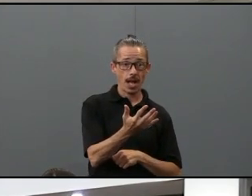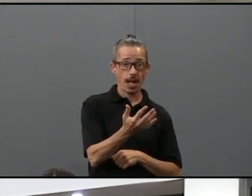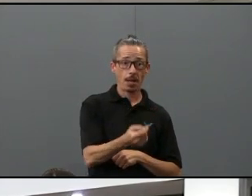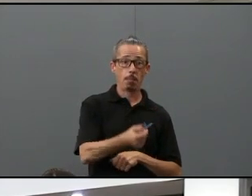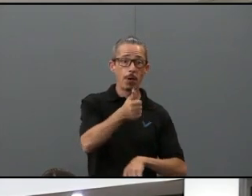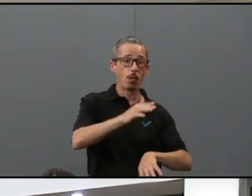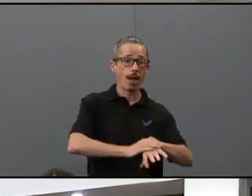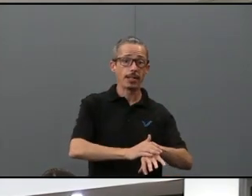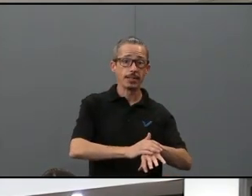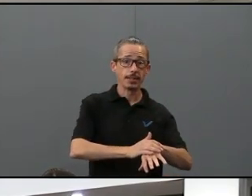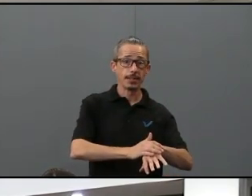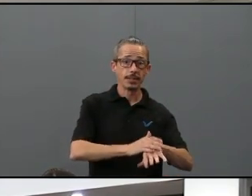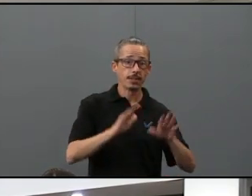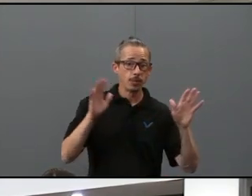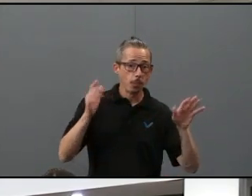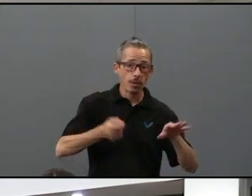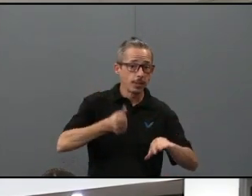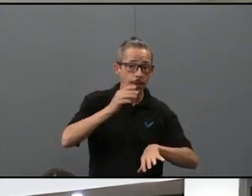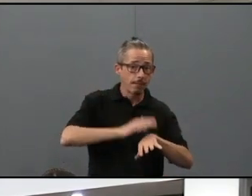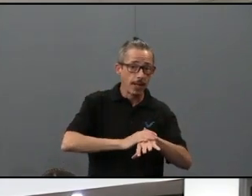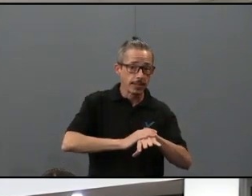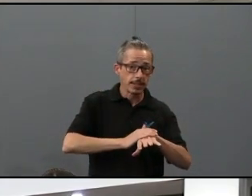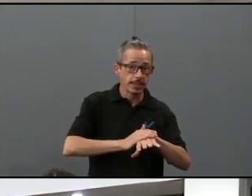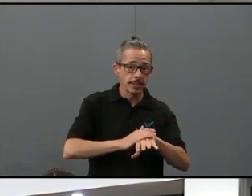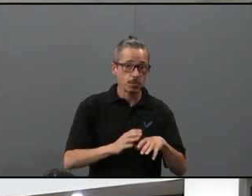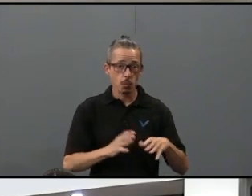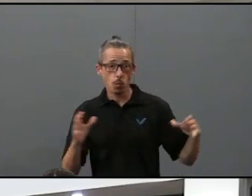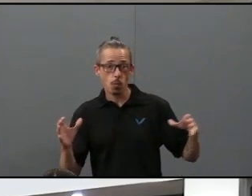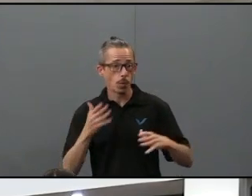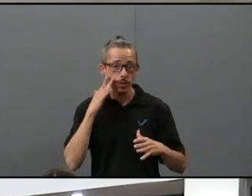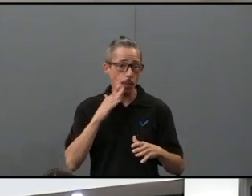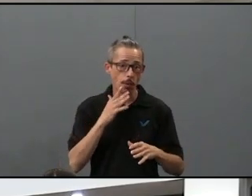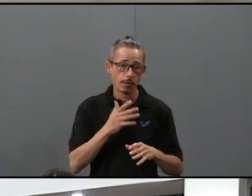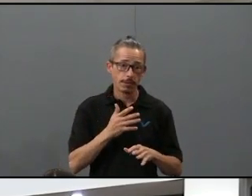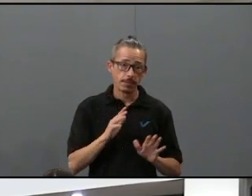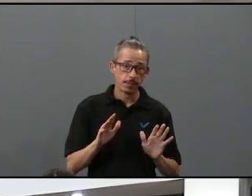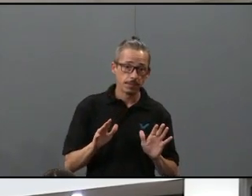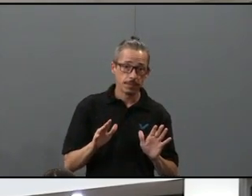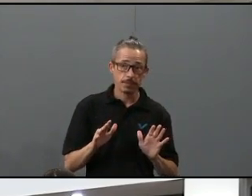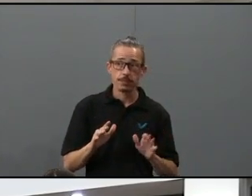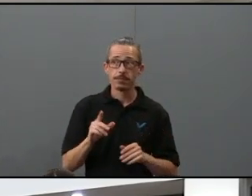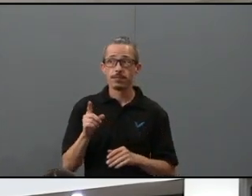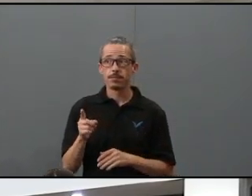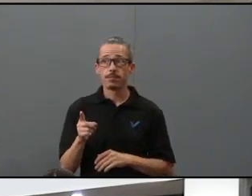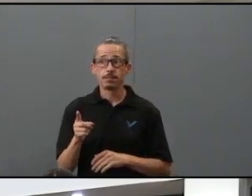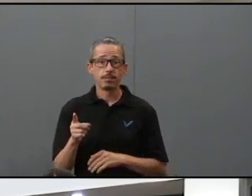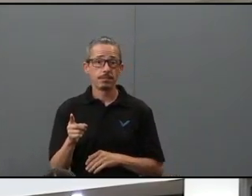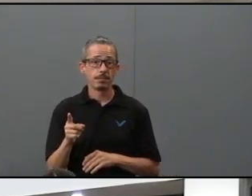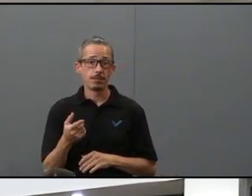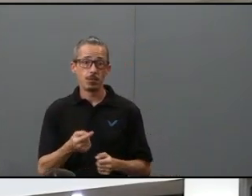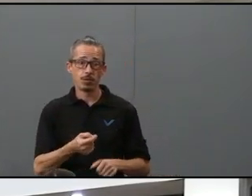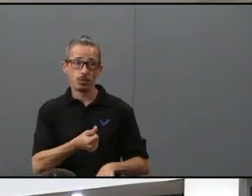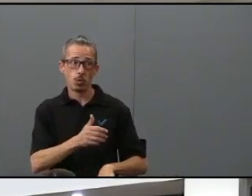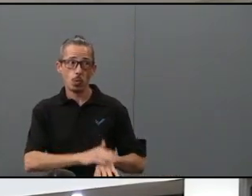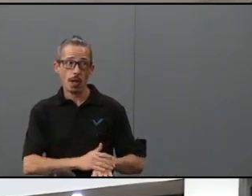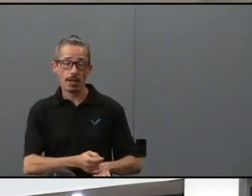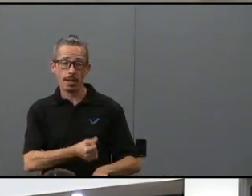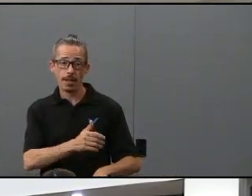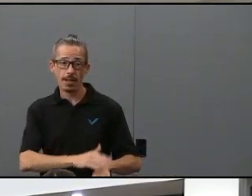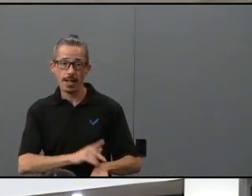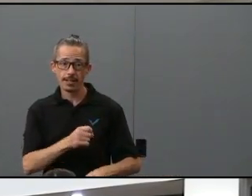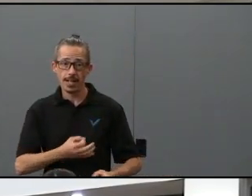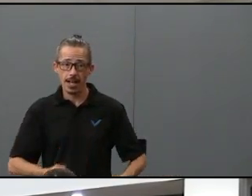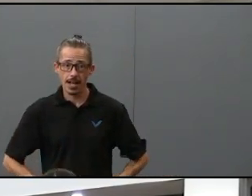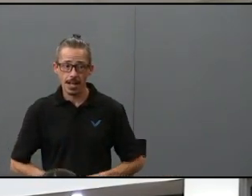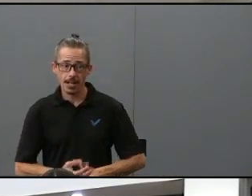faceass si va vivre piloufass c'est un jeu cruel de piloufass pour